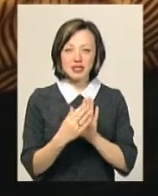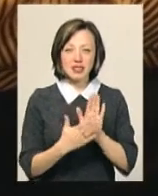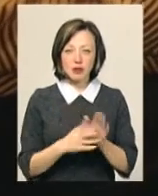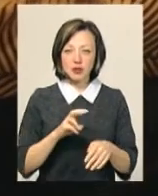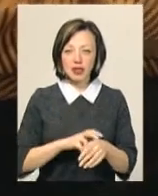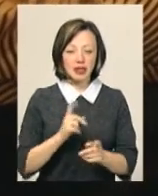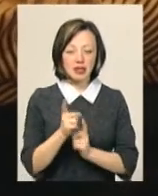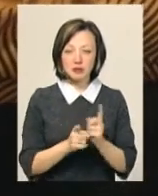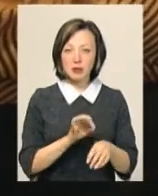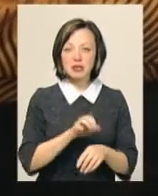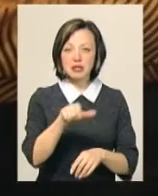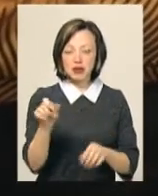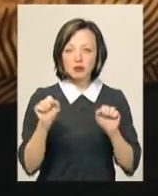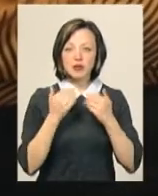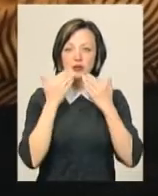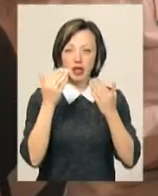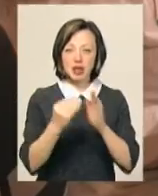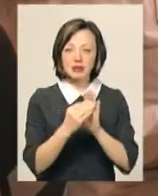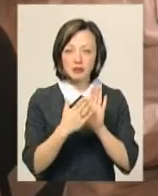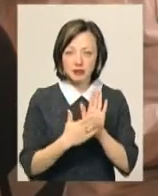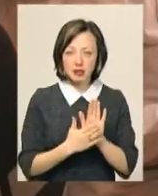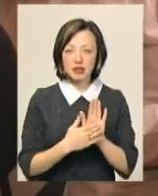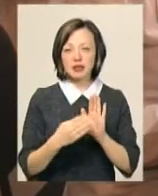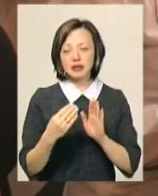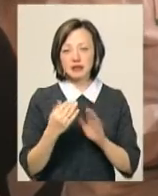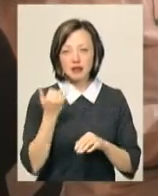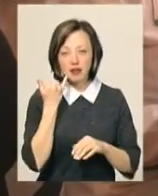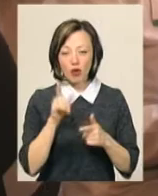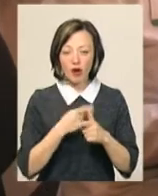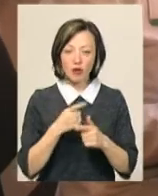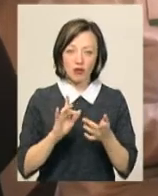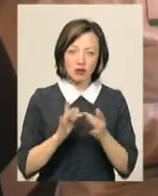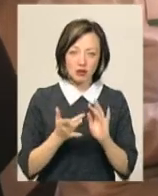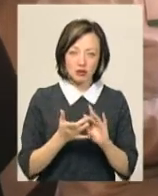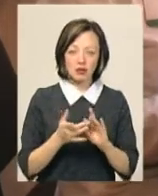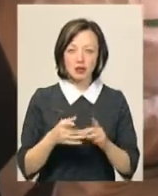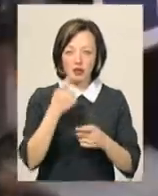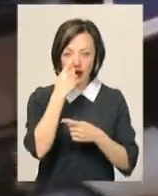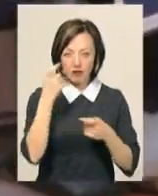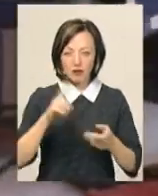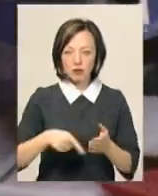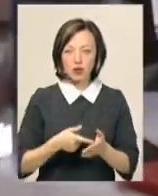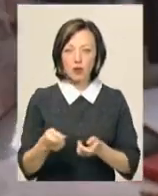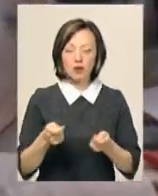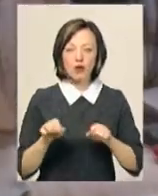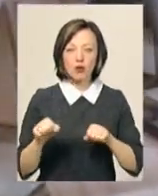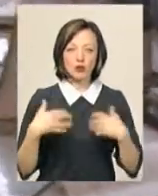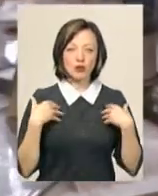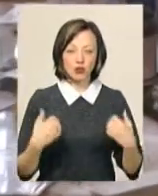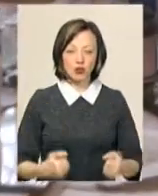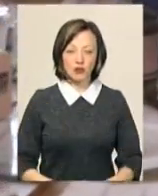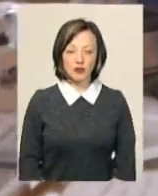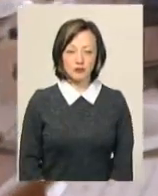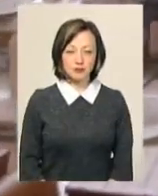Пацієнти, як і раніше, можуть звертатися в реєстратуру, записуватися телефоном або онлайн, заявили в міському управлінні охорони здоров'я. Тетяна Присикар, Володимир